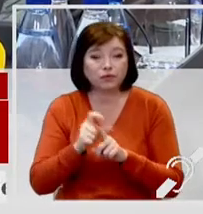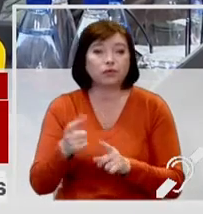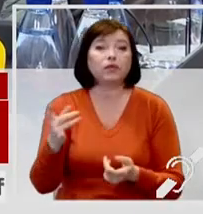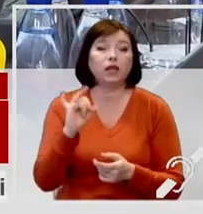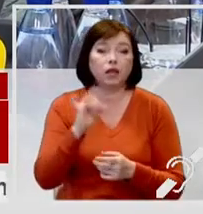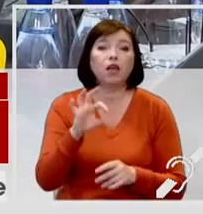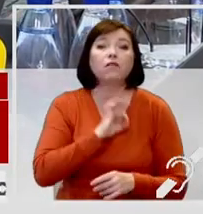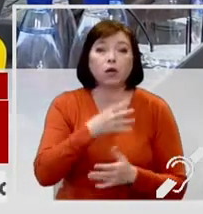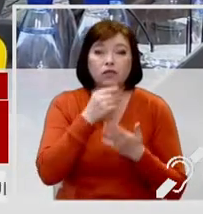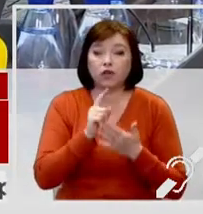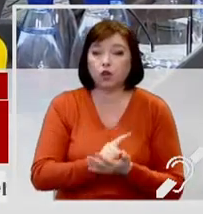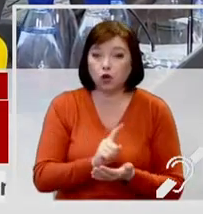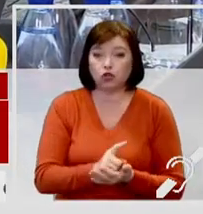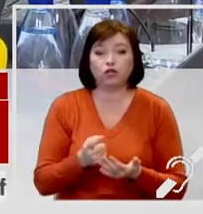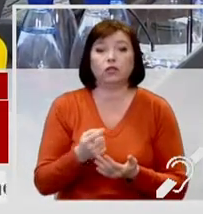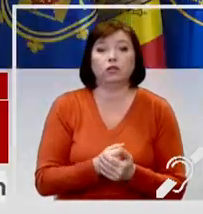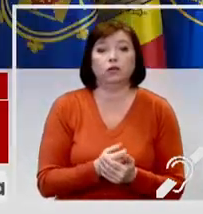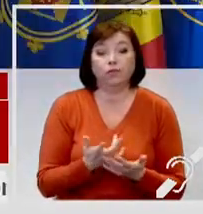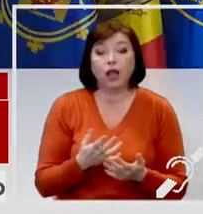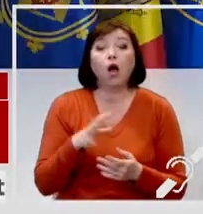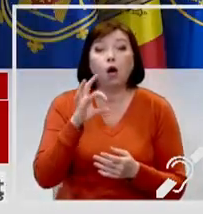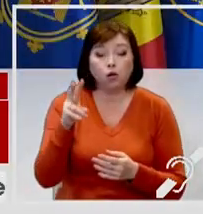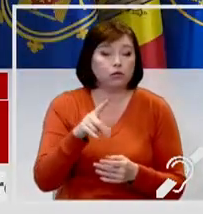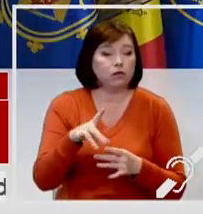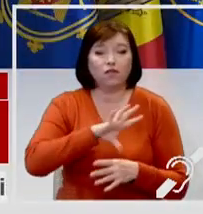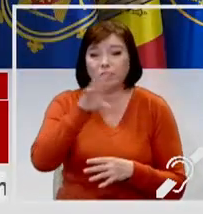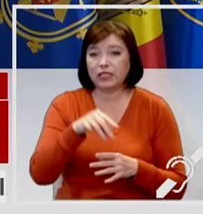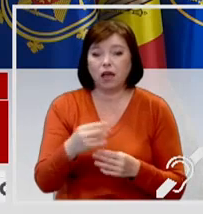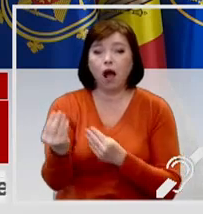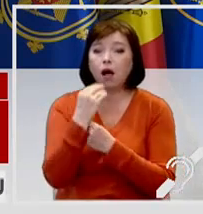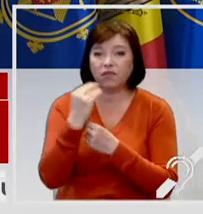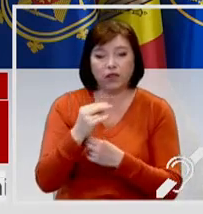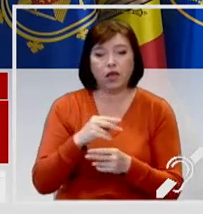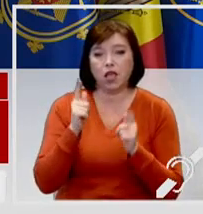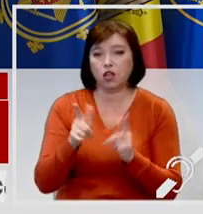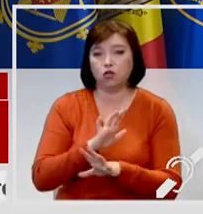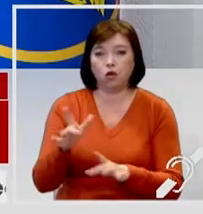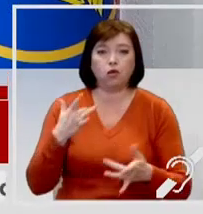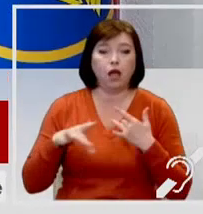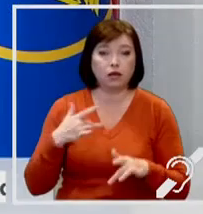serviciu și depășirea atribuțiilor de serviciu. El respinge toate acuzațiile.